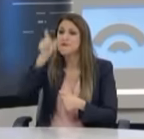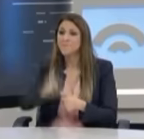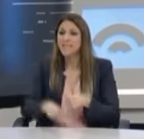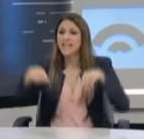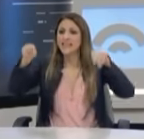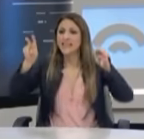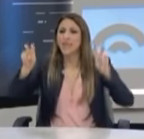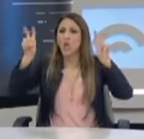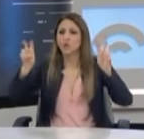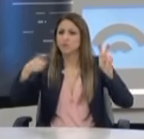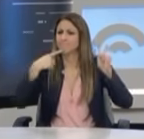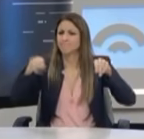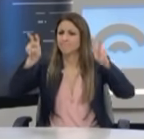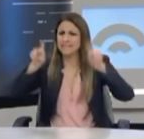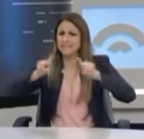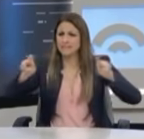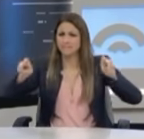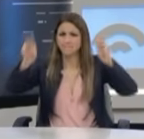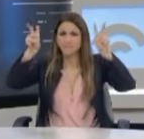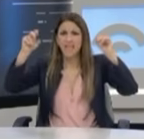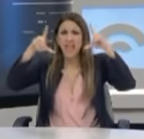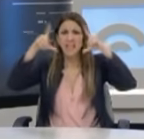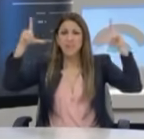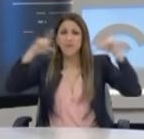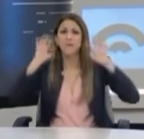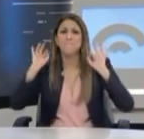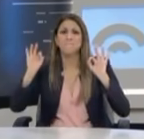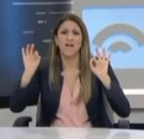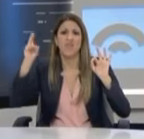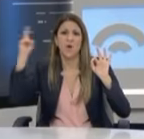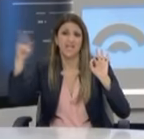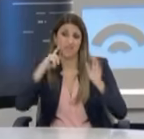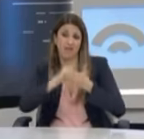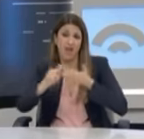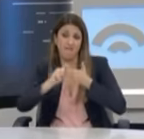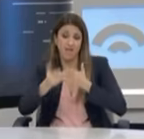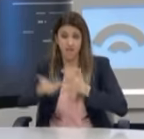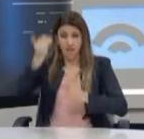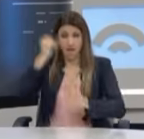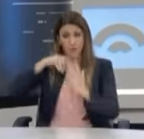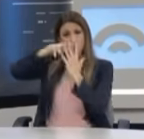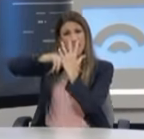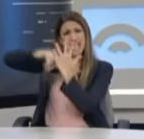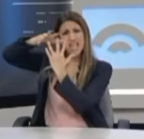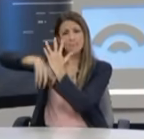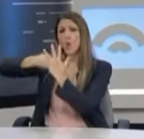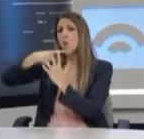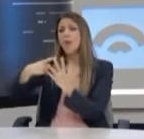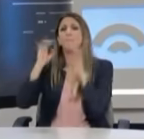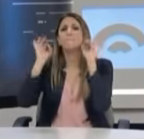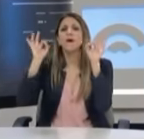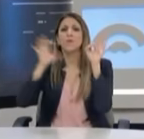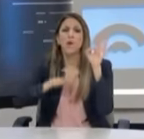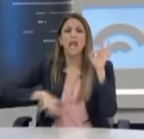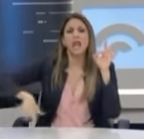Ο ίδιος ο τίτλος της. Τι λέει? Δημοκρατία της Μακεδονίας. Το κείμενο αναφέρεται σε μακεδονικό